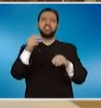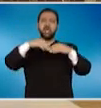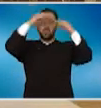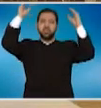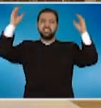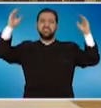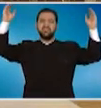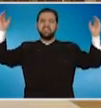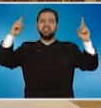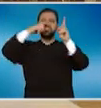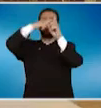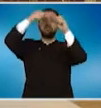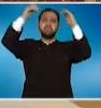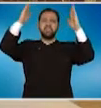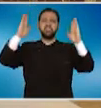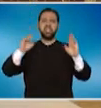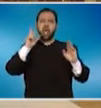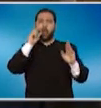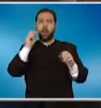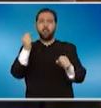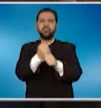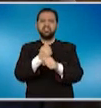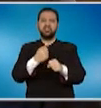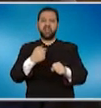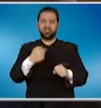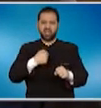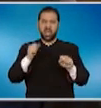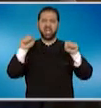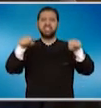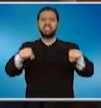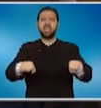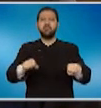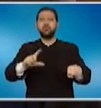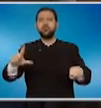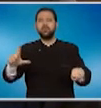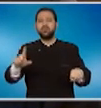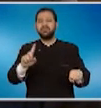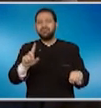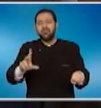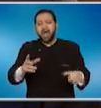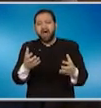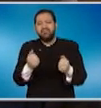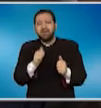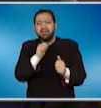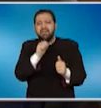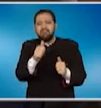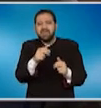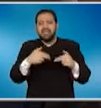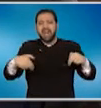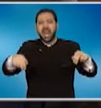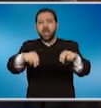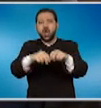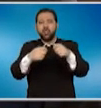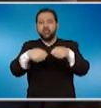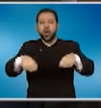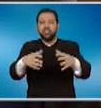Biserica și pe toți ceilalți, devenind el propria lui măsură. Acesta, propriu zis, este iadul. Este împărăția,